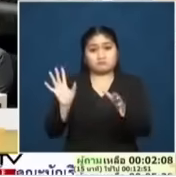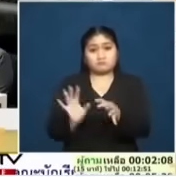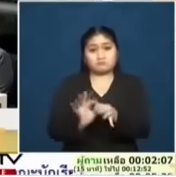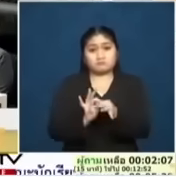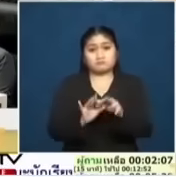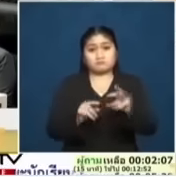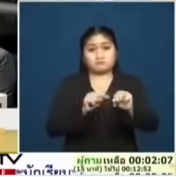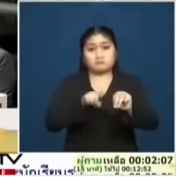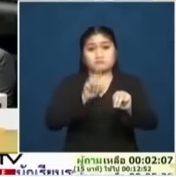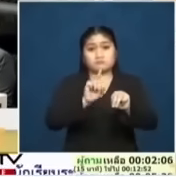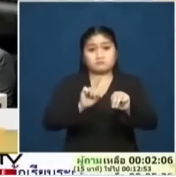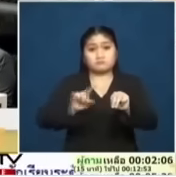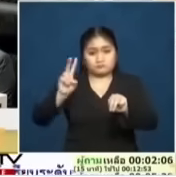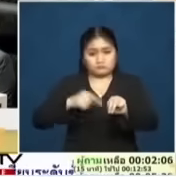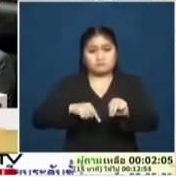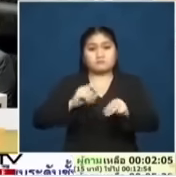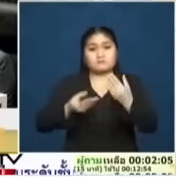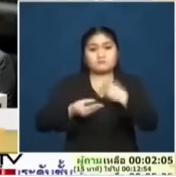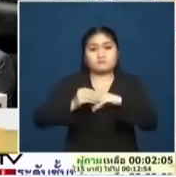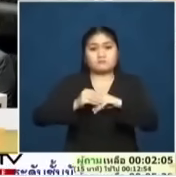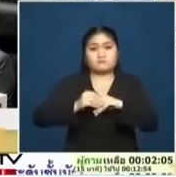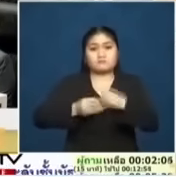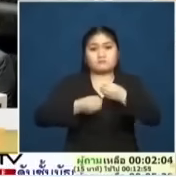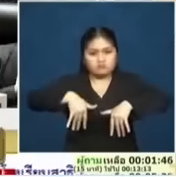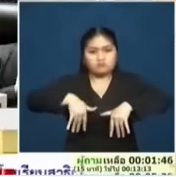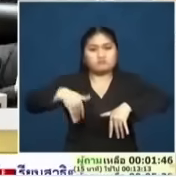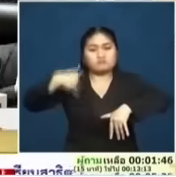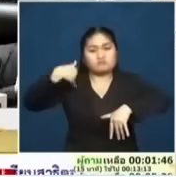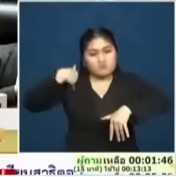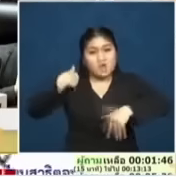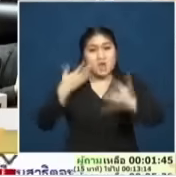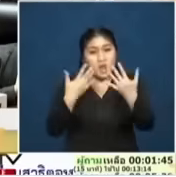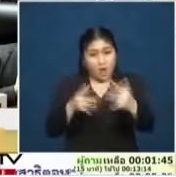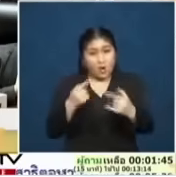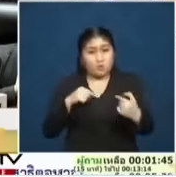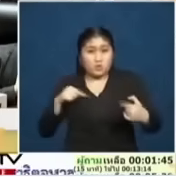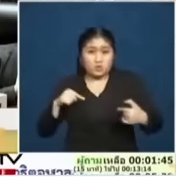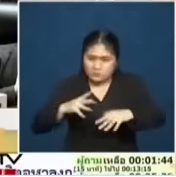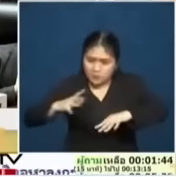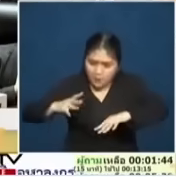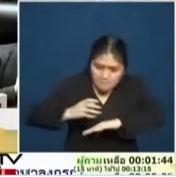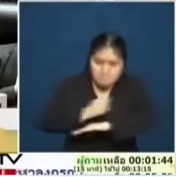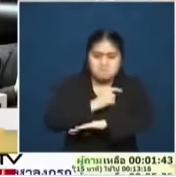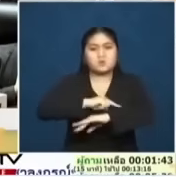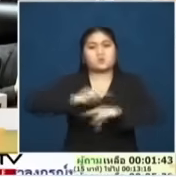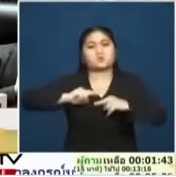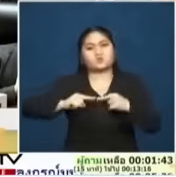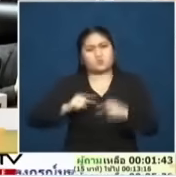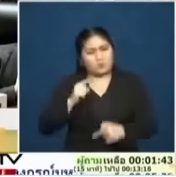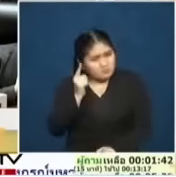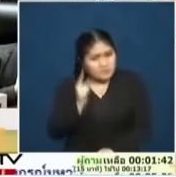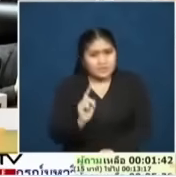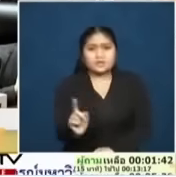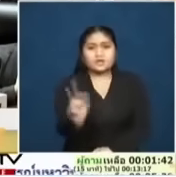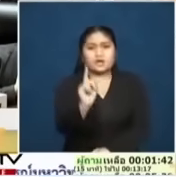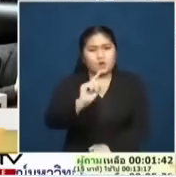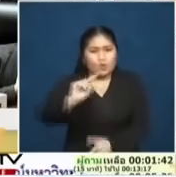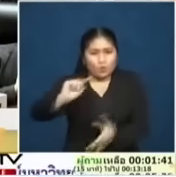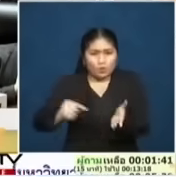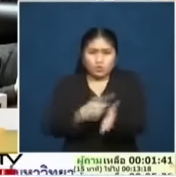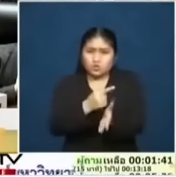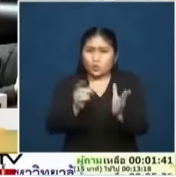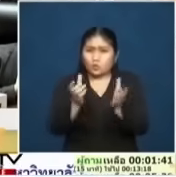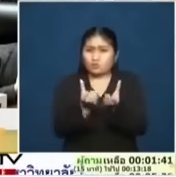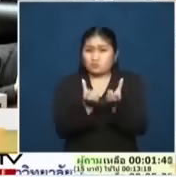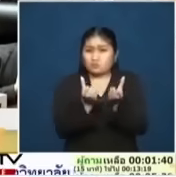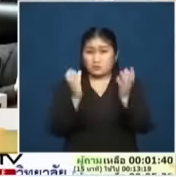ายๆนะอันเนี้ยจะเห็นว่าพรรคก้าวไกลเองพยายามแสดงบทบาทเอาเรื่องแกนนำม็อบ3นิ้วที่มี